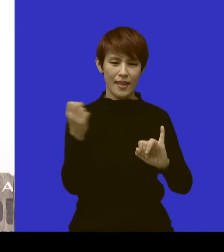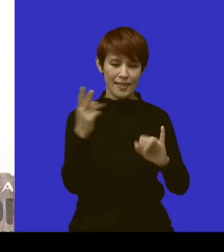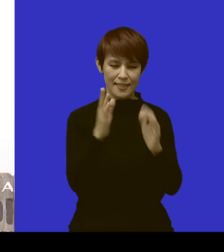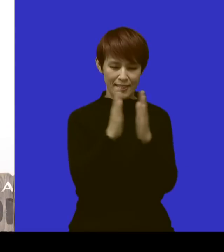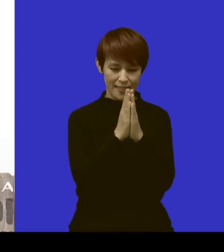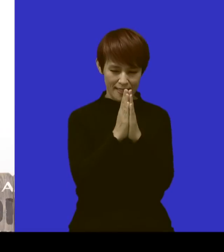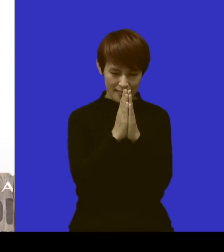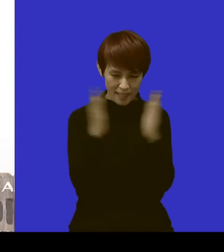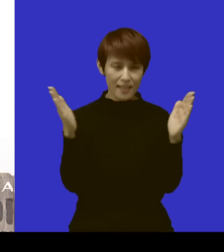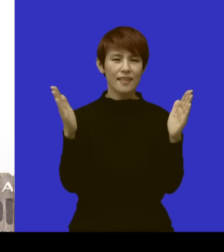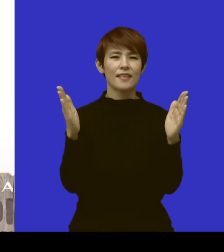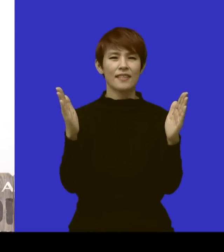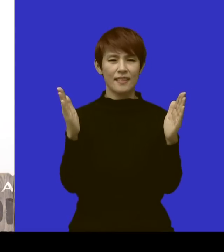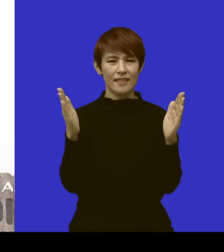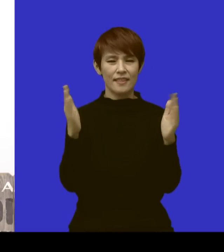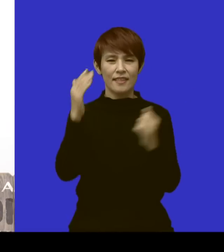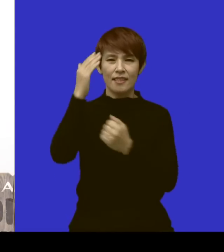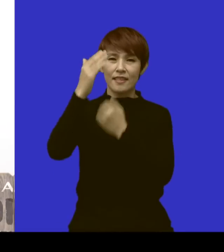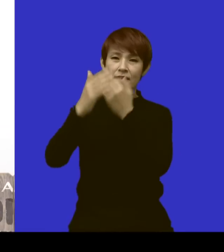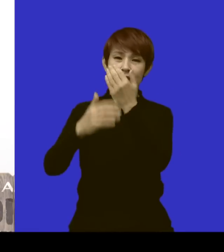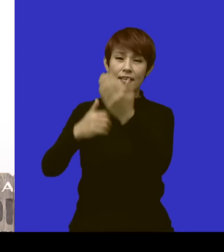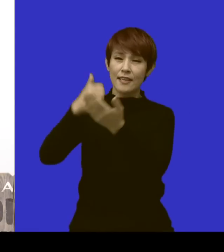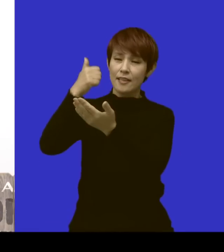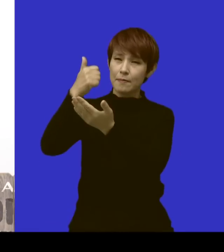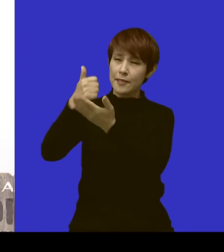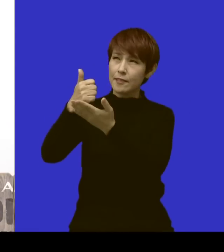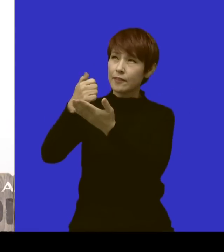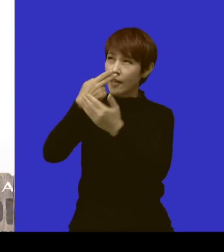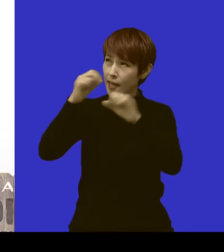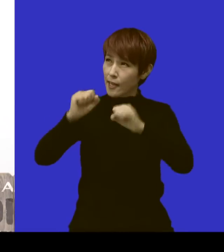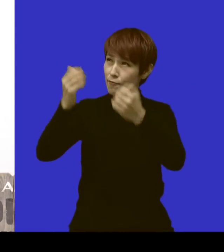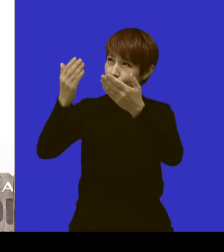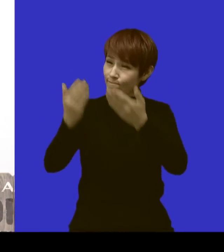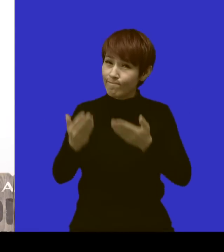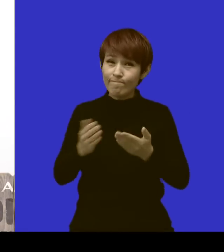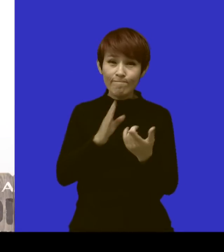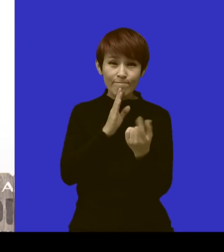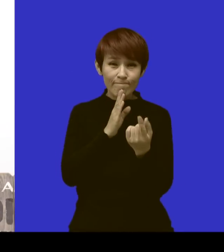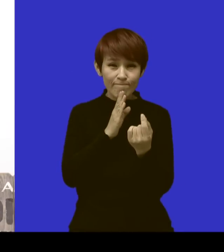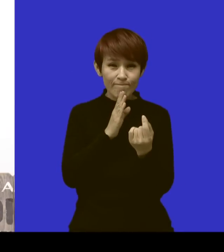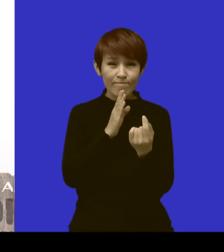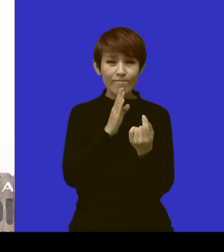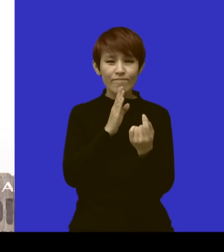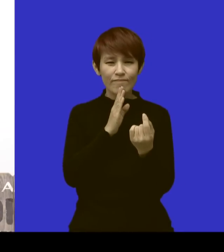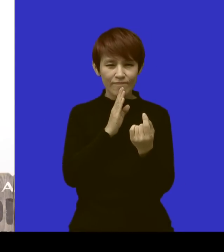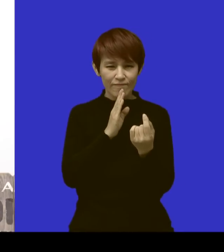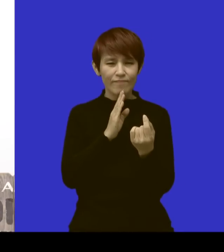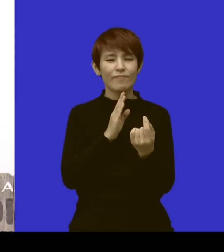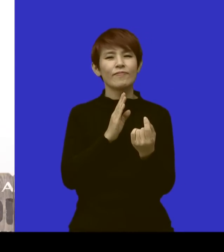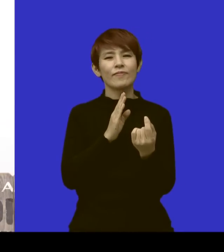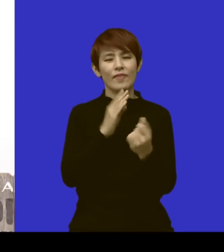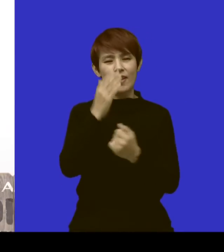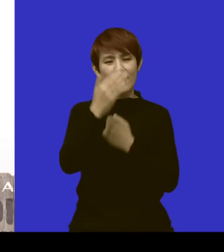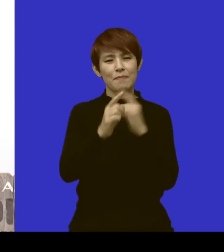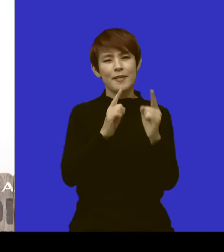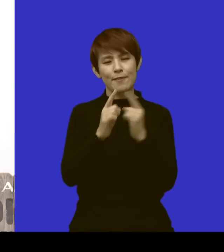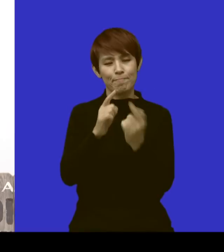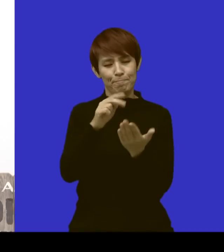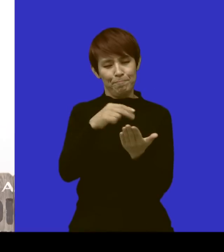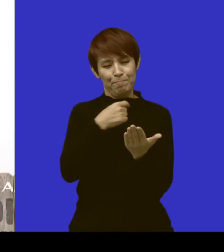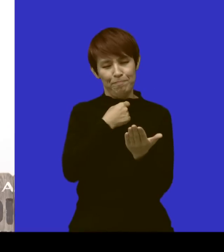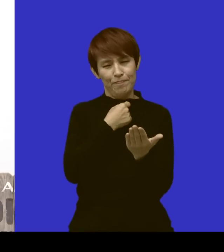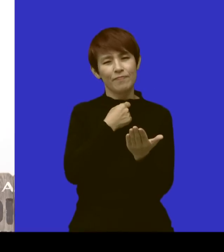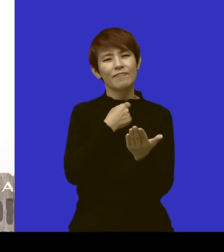시작하는 마음으로 하나님이 살게 해주셨으니까 그게 되게 컸던 것 같아요.